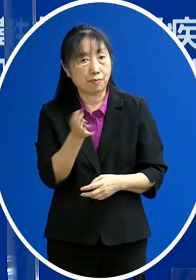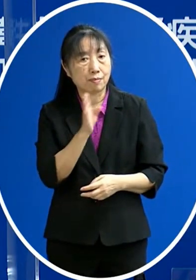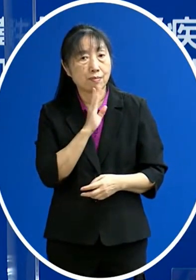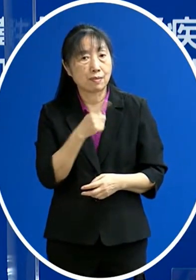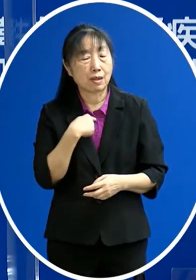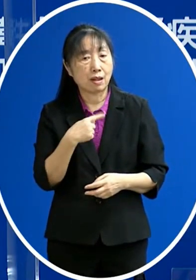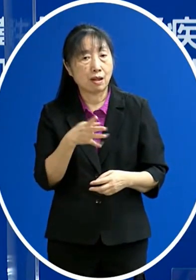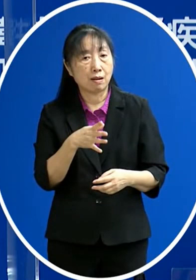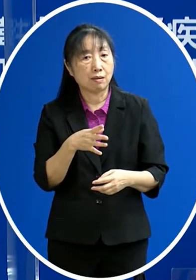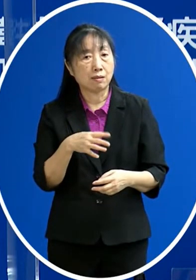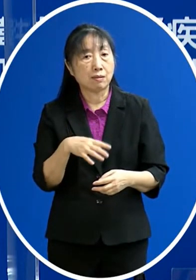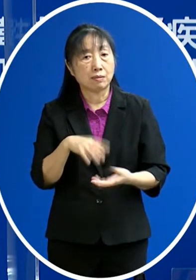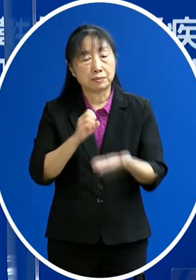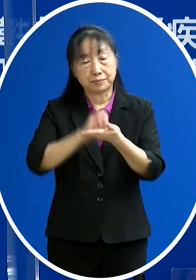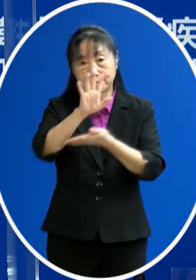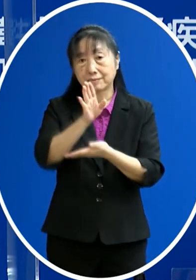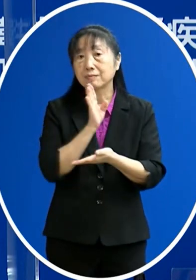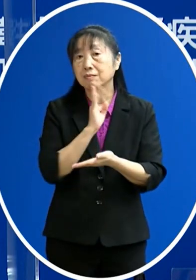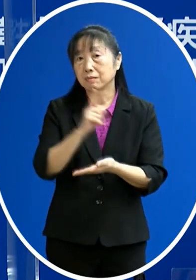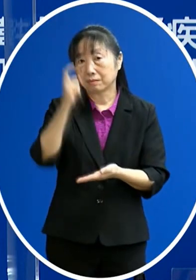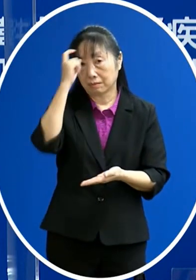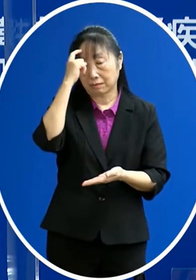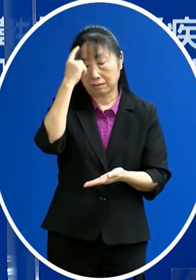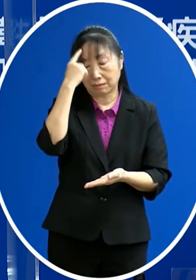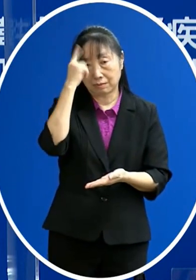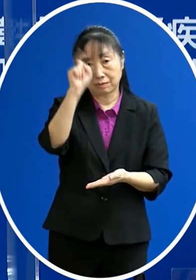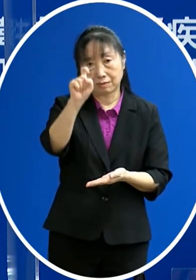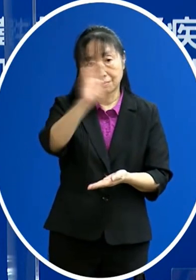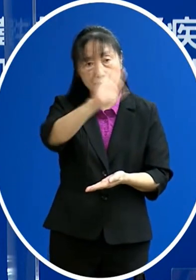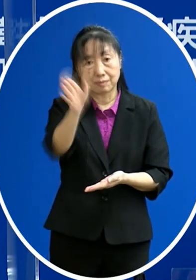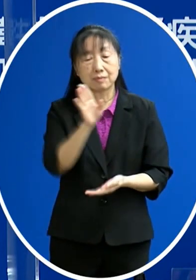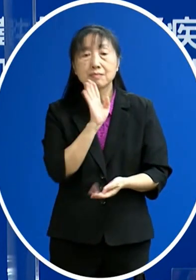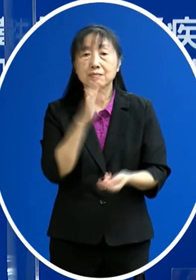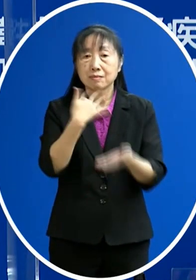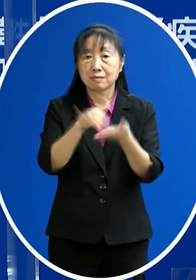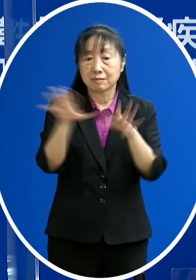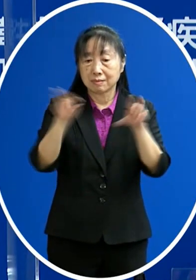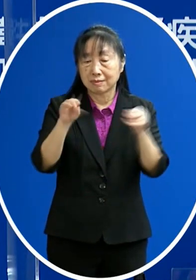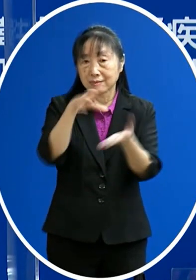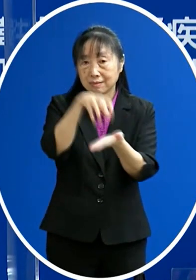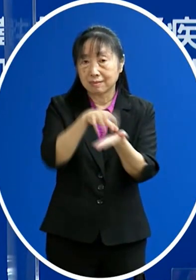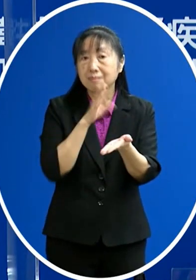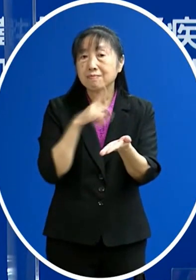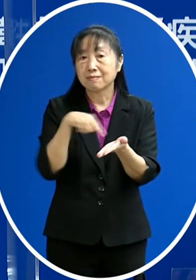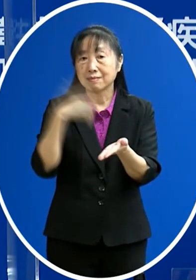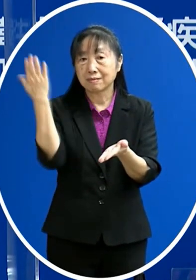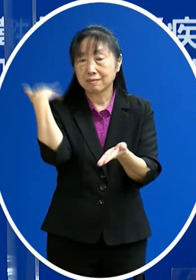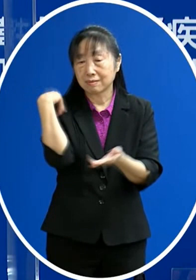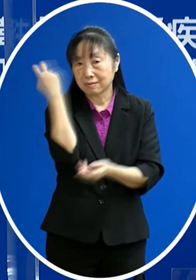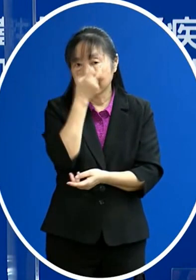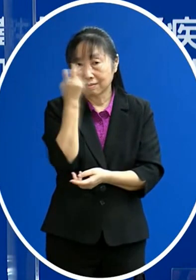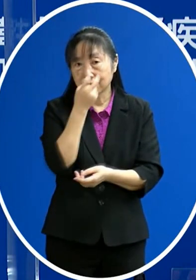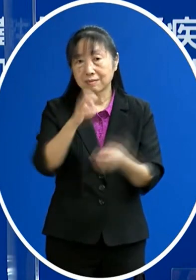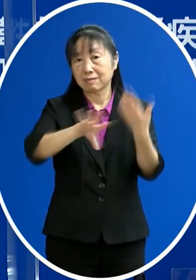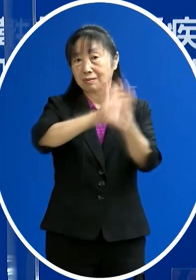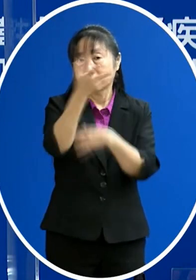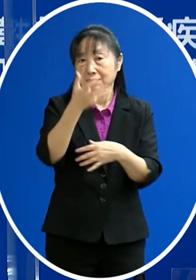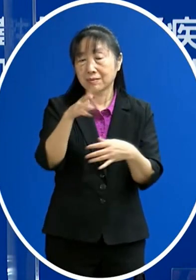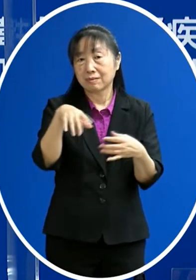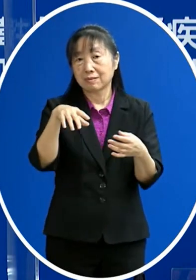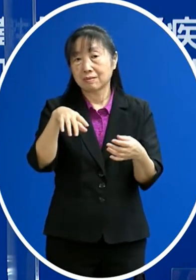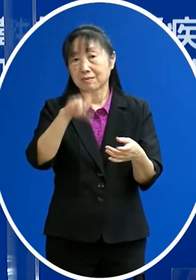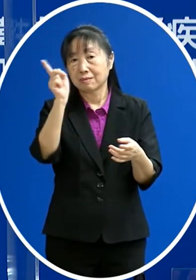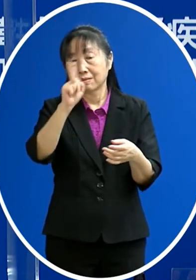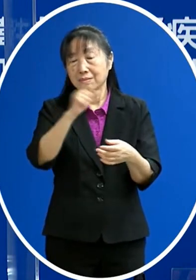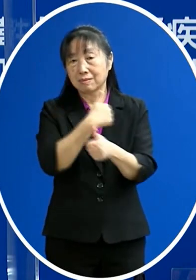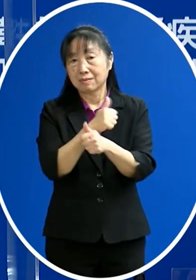组长跟大家报告过，在10天，这在科学上，在我们的以往的检疫的经验，或是在国际的经验，那10天